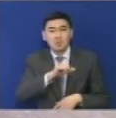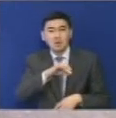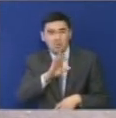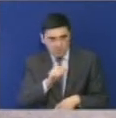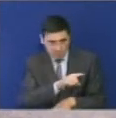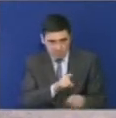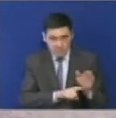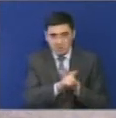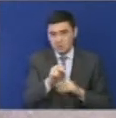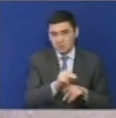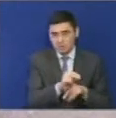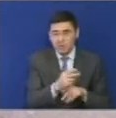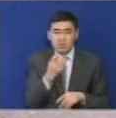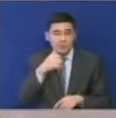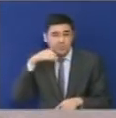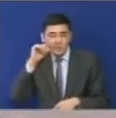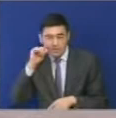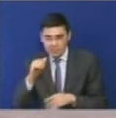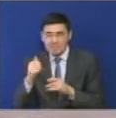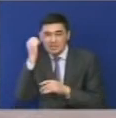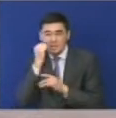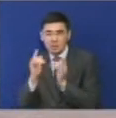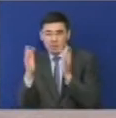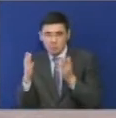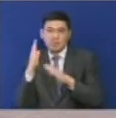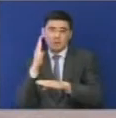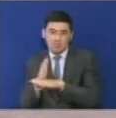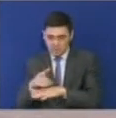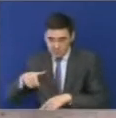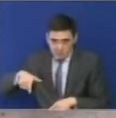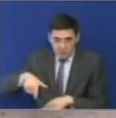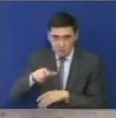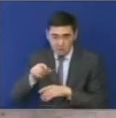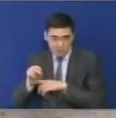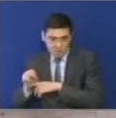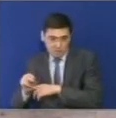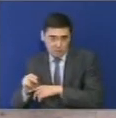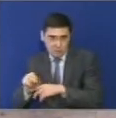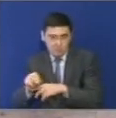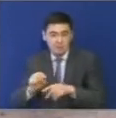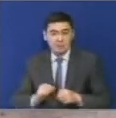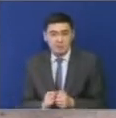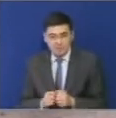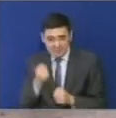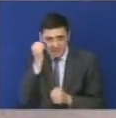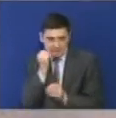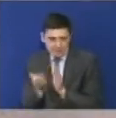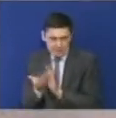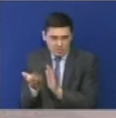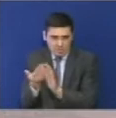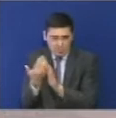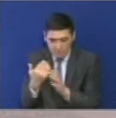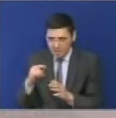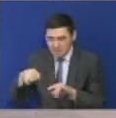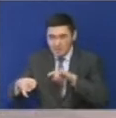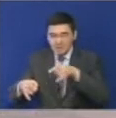ескі көпірде де көлік қозғалысы тоқтатылды. Мұнда ағымдағы жол жөндеу жұмыстары жүргізілуде. Бекітілген жоспарға сай ескі төсеме алынып, шұңқырлар